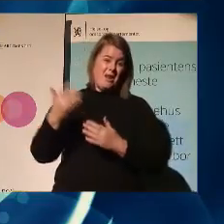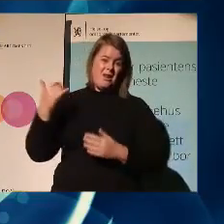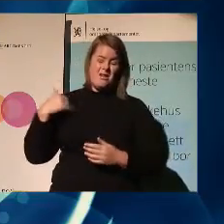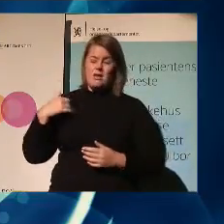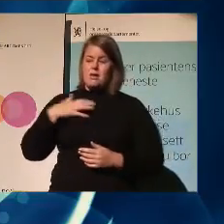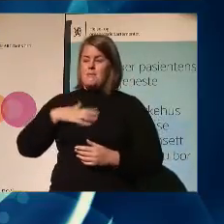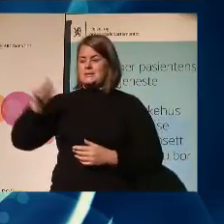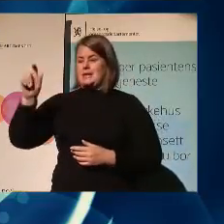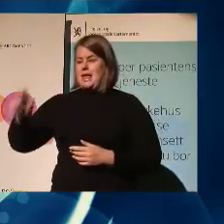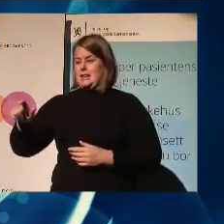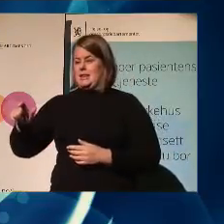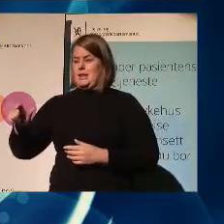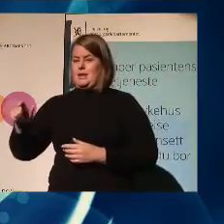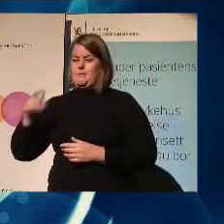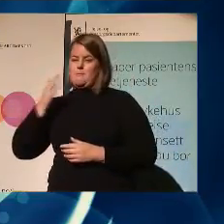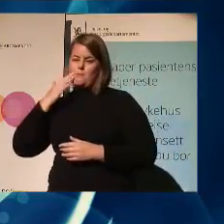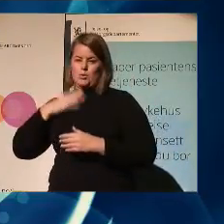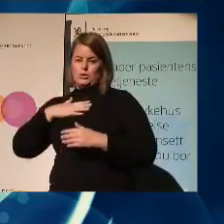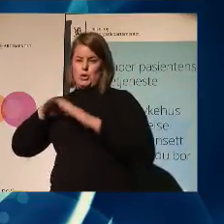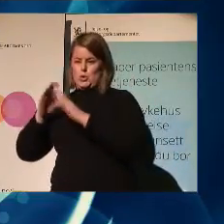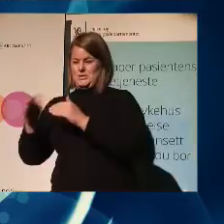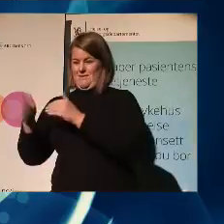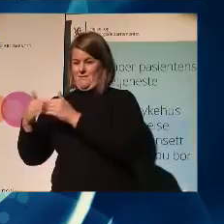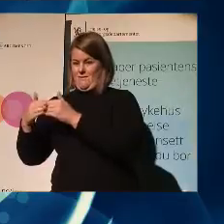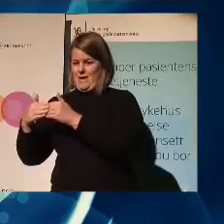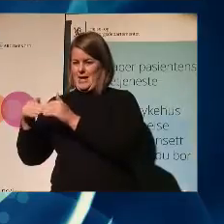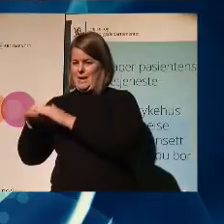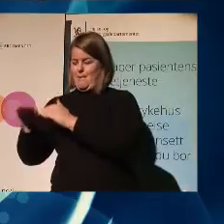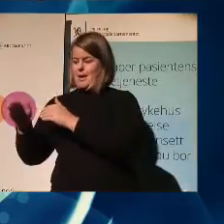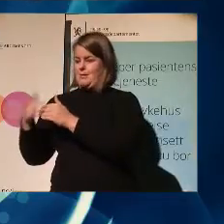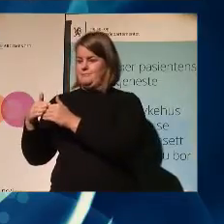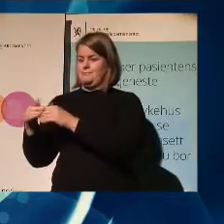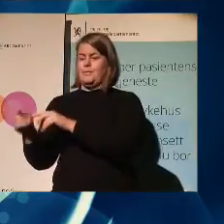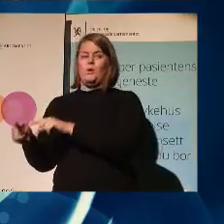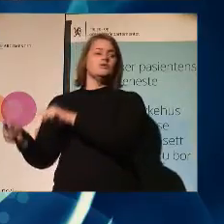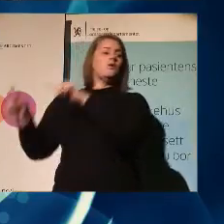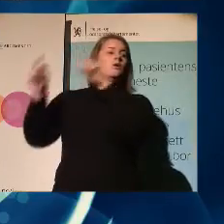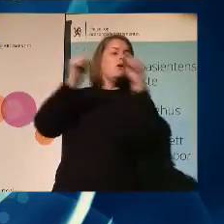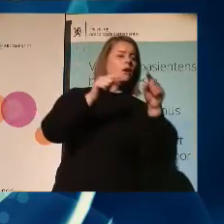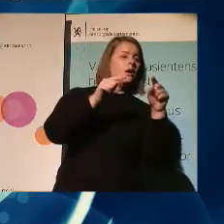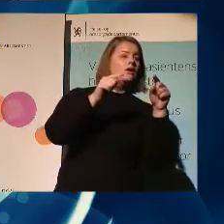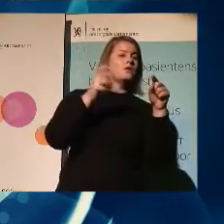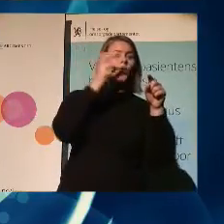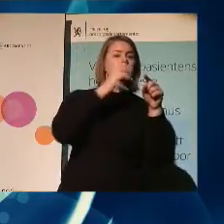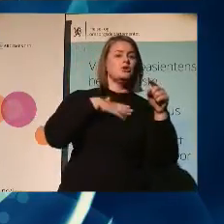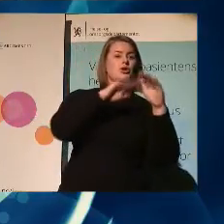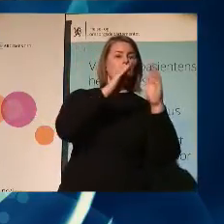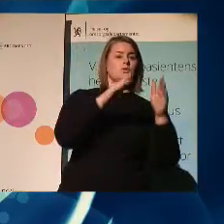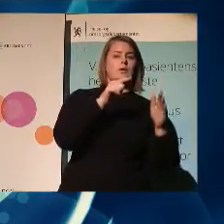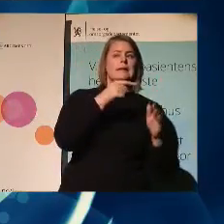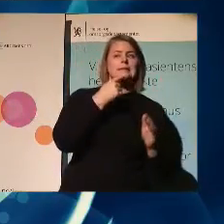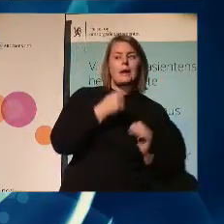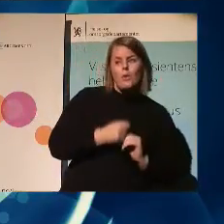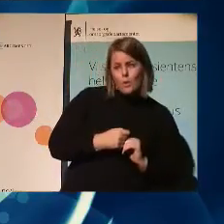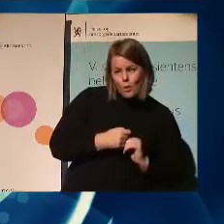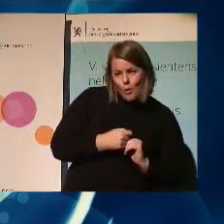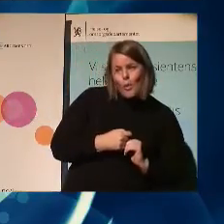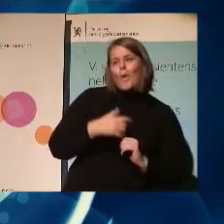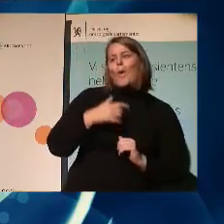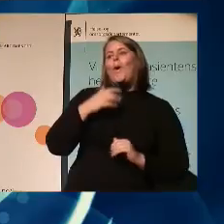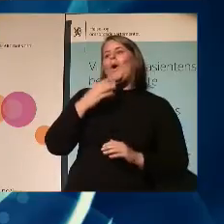ditt sykehus i nærheten inn til et sykehus for eksempel i Tromsø, og så sier de til deg, nå var det godt du